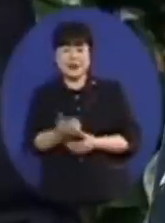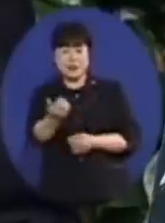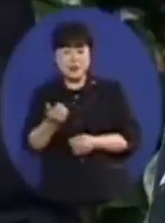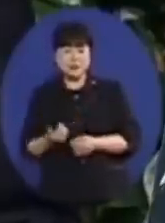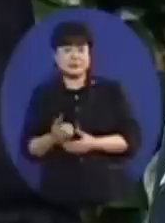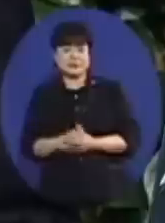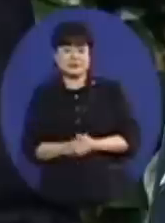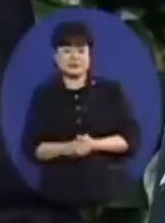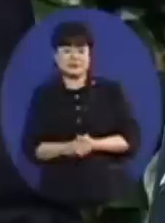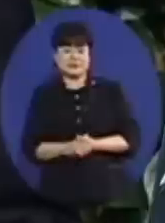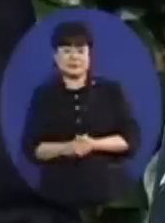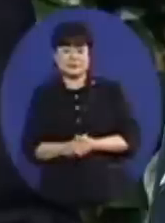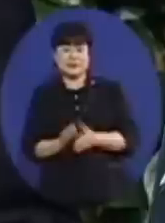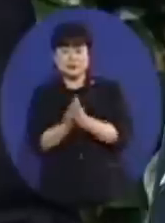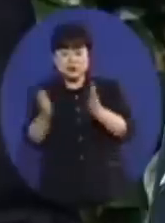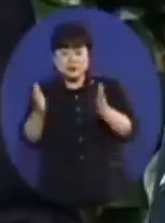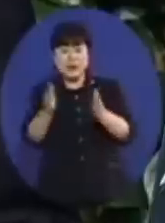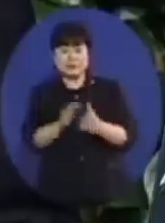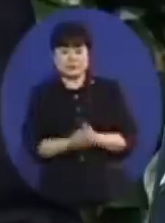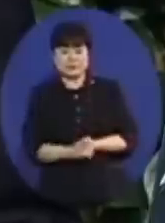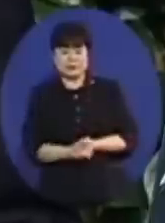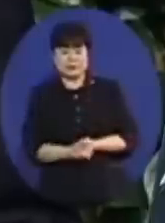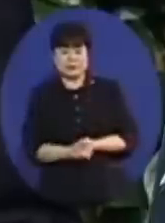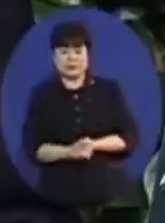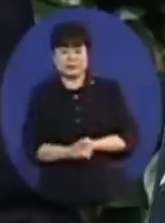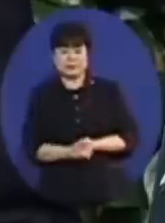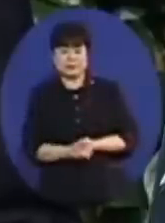벌써 출발부터